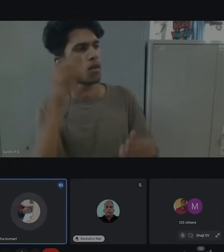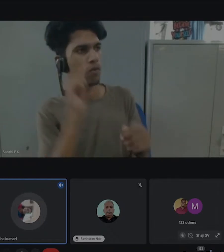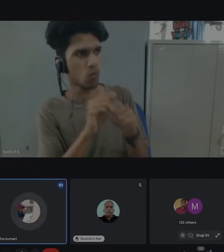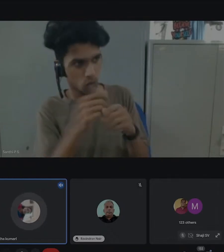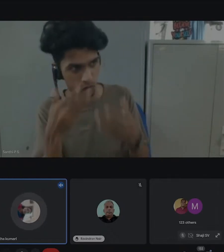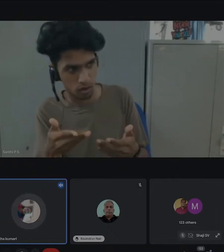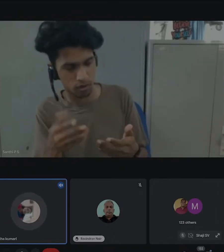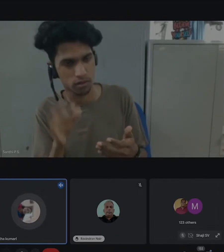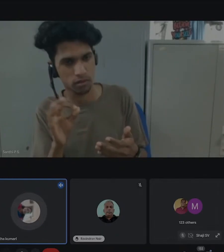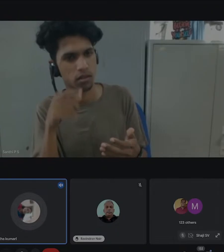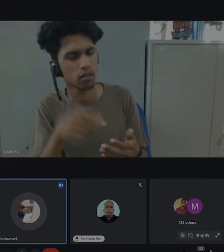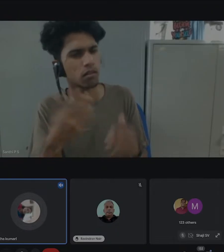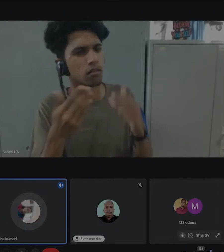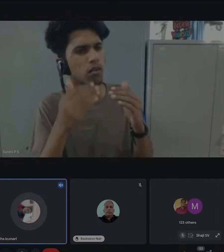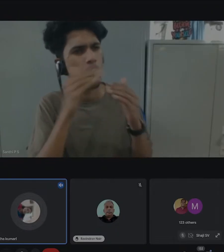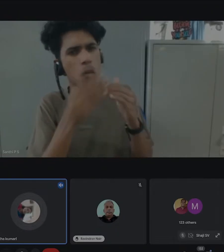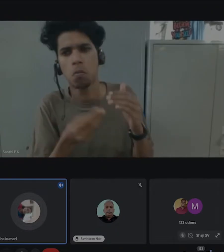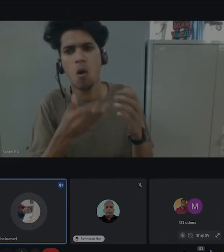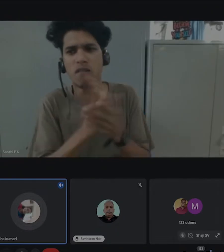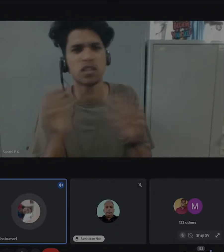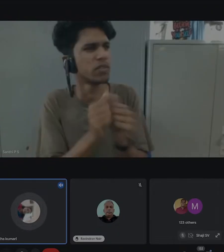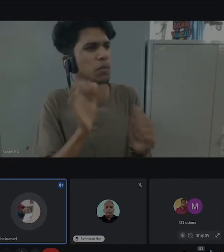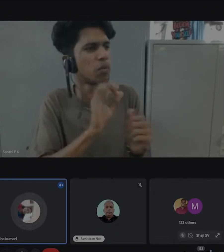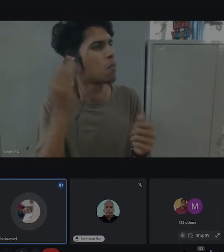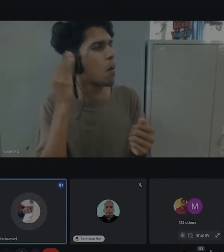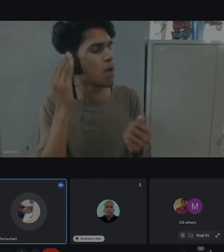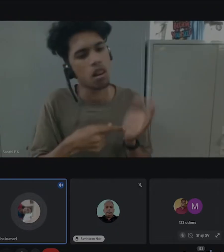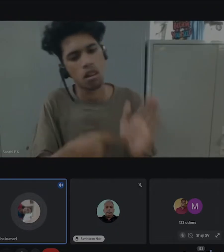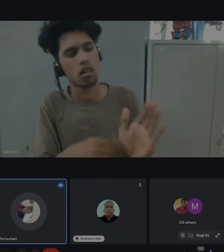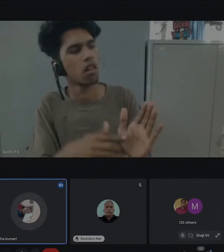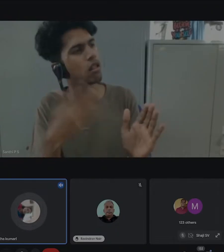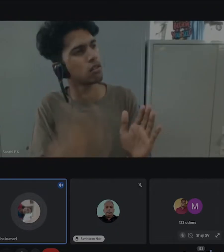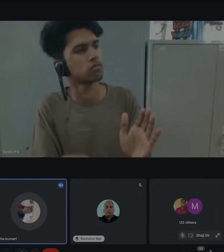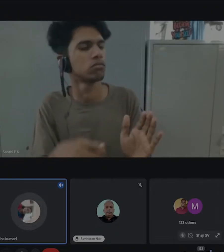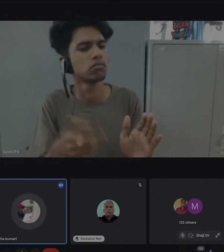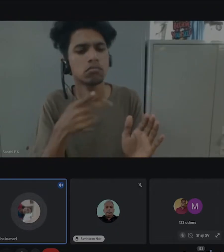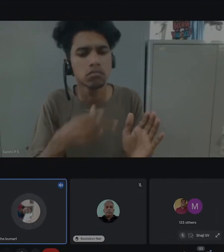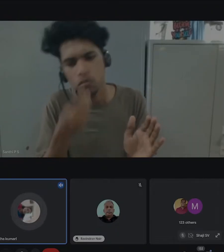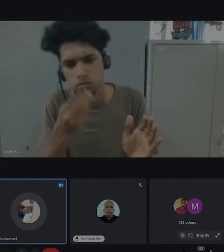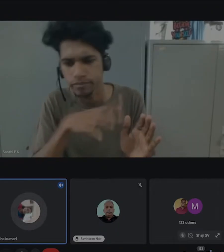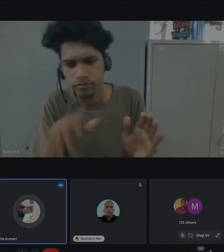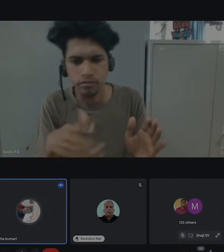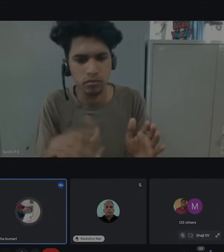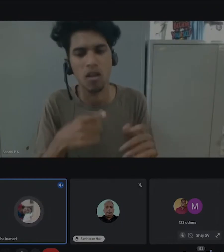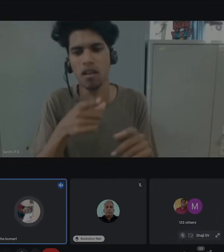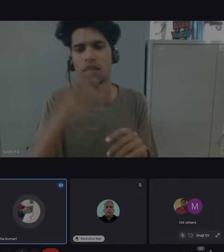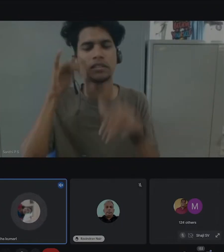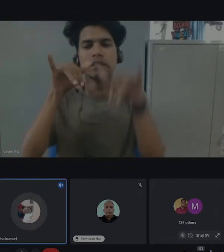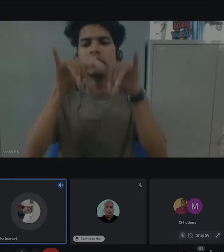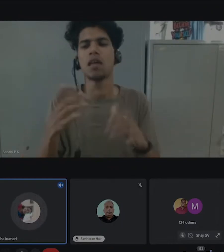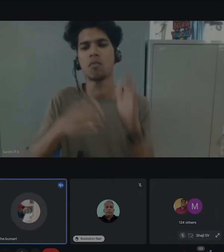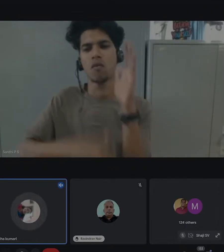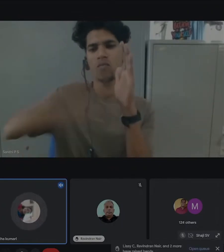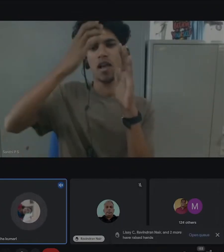കുട്ടിയെ നോക്കാൻ എപ്പോഴും അടുത്ത് കാണൂല. മൊബൈലും കൊടുത്തിട്ട് അവരുടെ കാര്യം നോക്കി അങ്ങനെ ആയി എന്നാണ് അവര് പറയുന്നത്. ഫ്ലാറ്റിലായിരുന്നു. ഇപ്പൊ